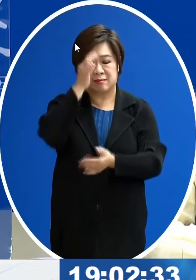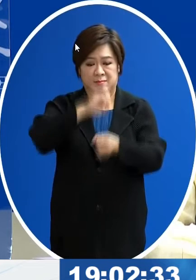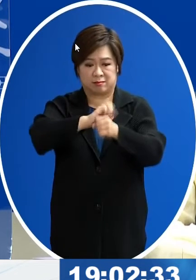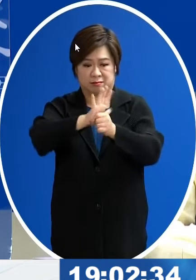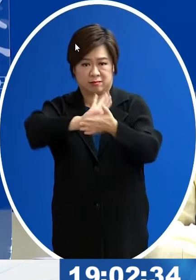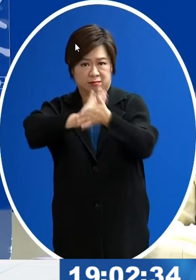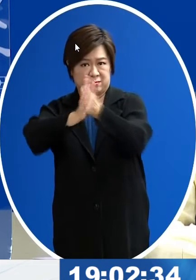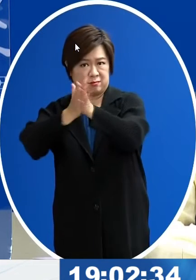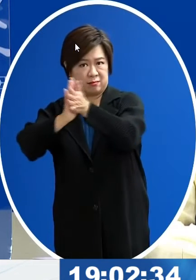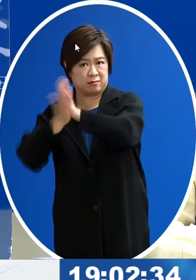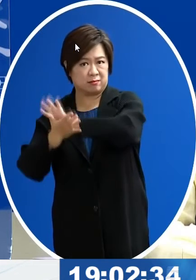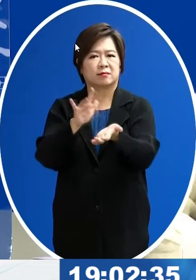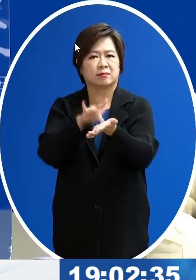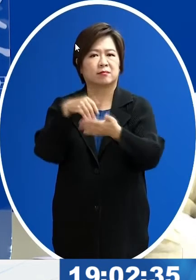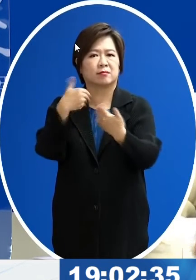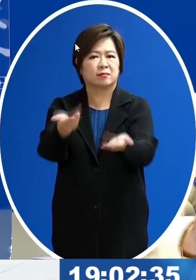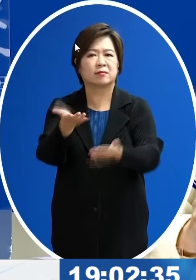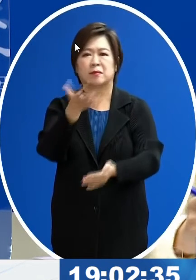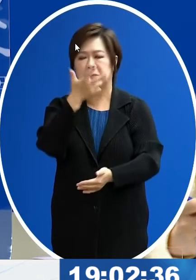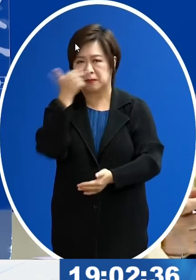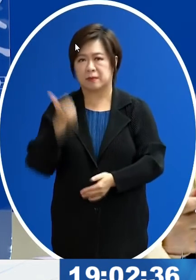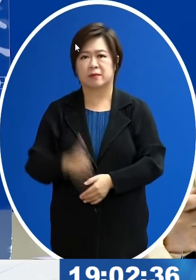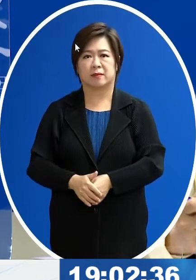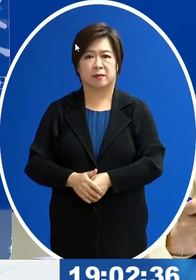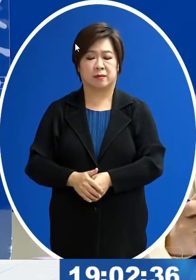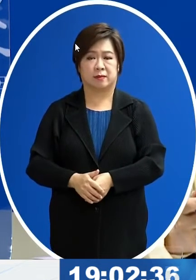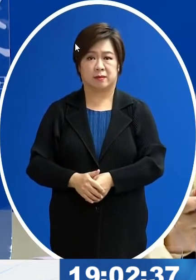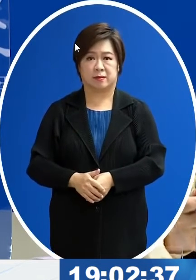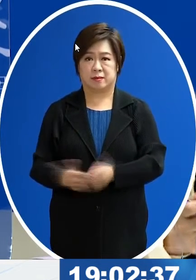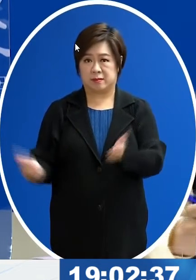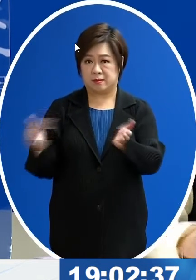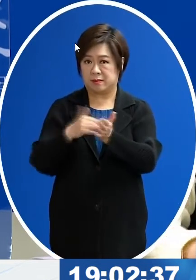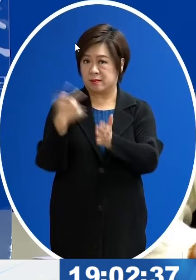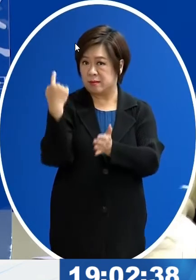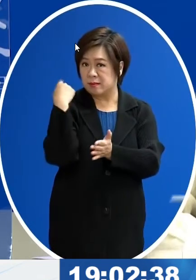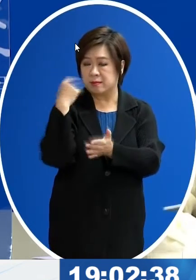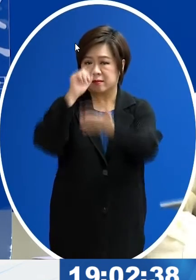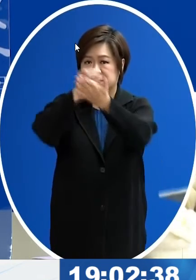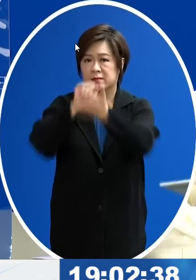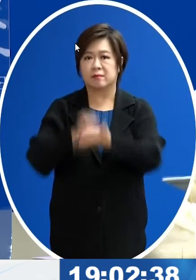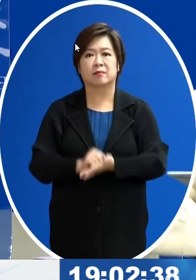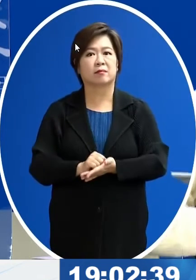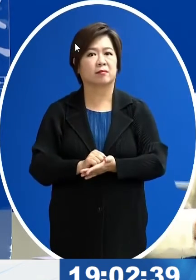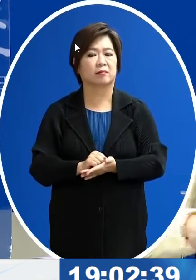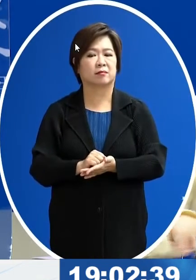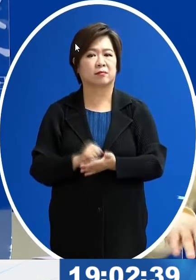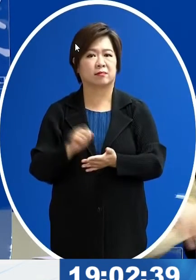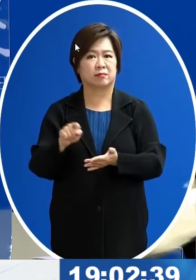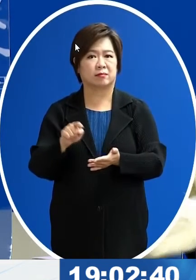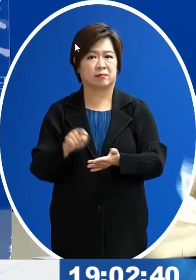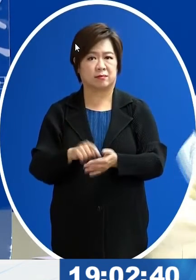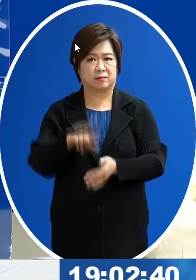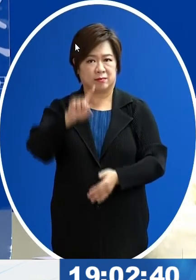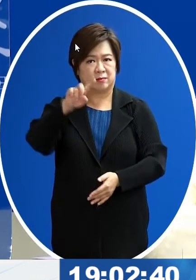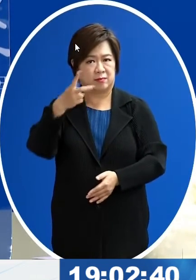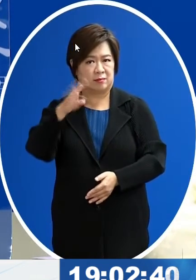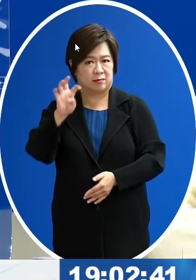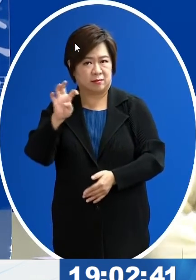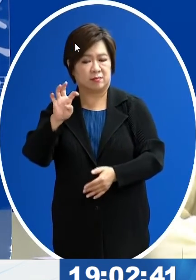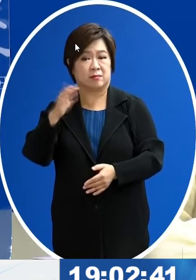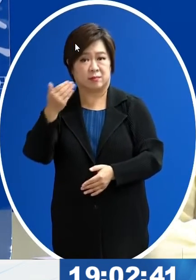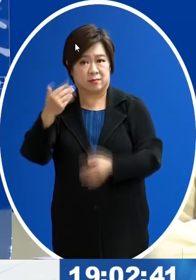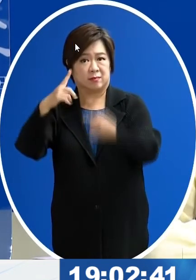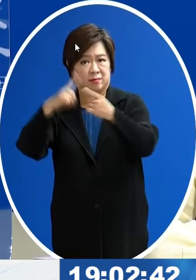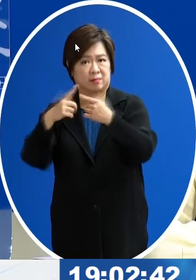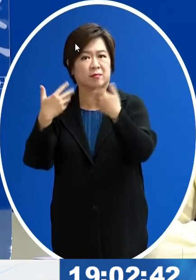再来做一些可能的使用。那到昨天为止，我们统计是已经有使用这个